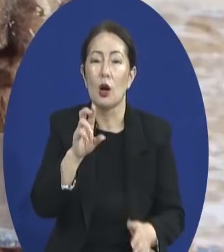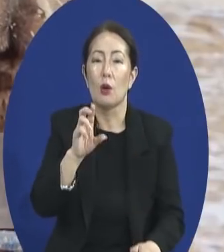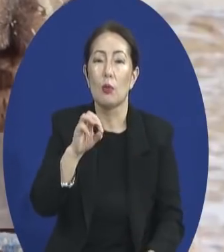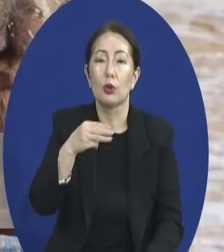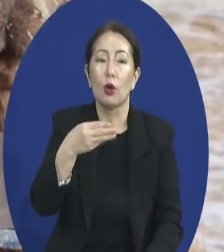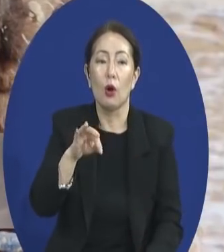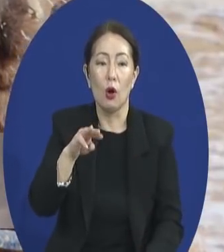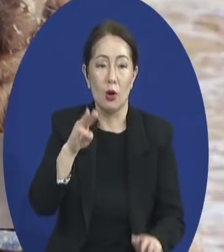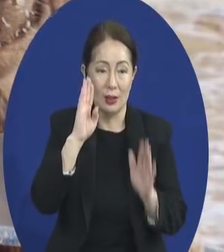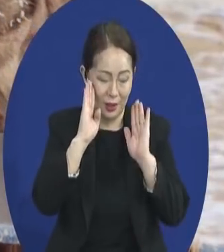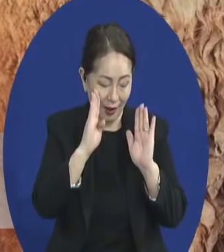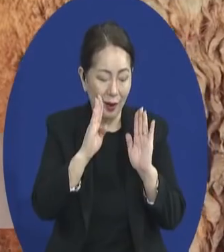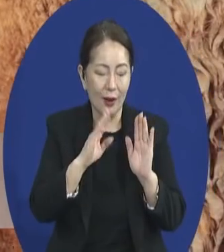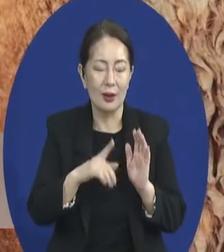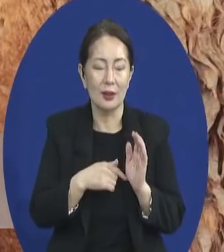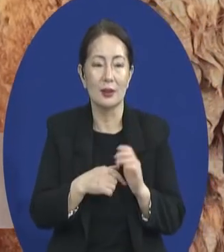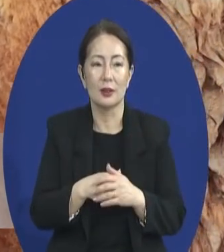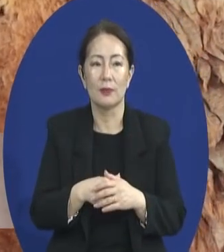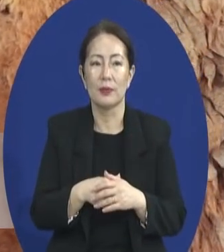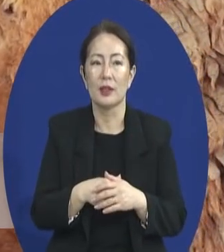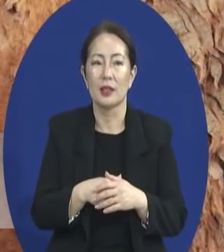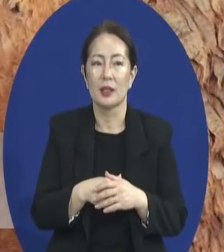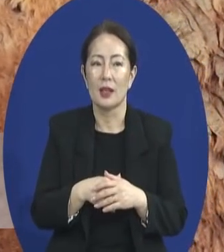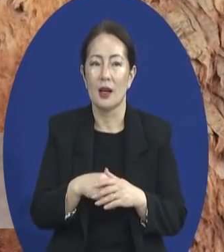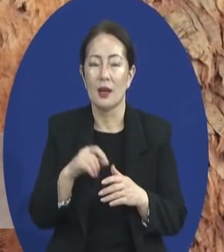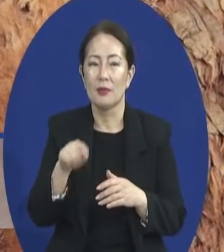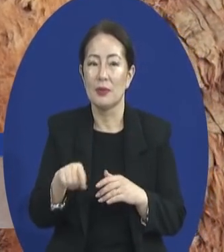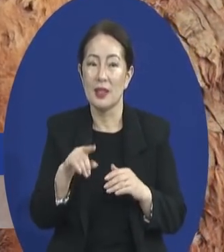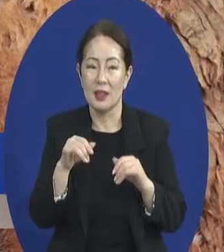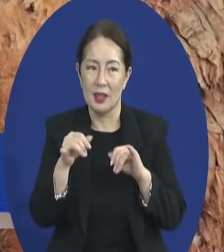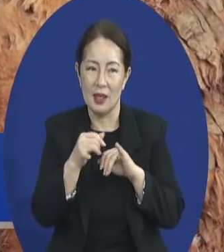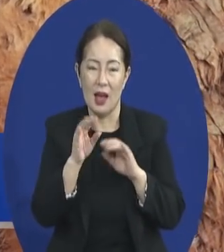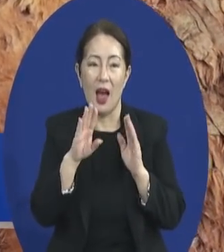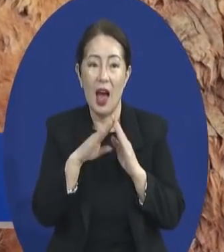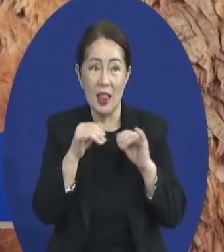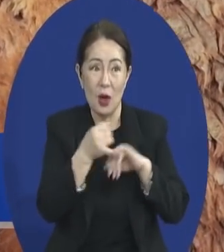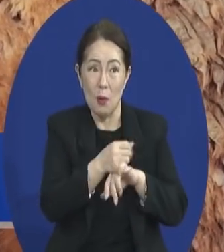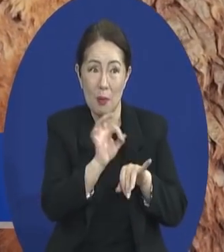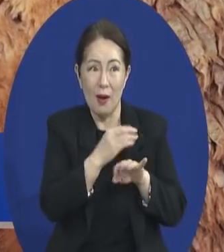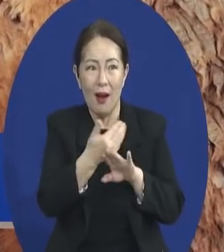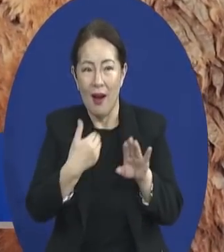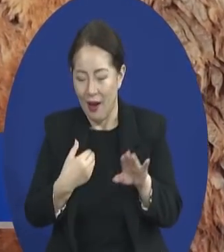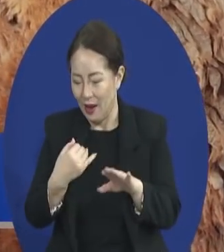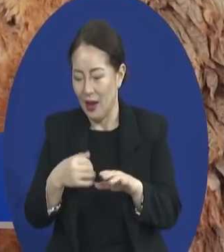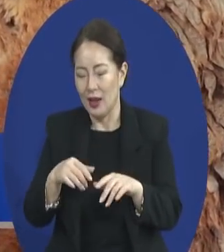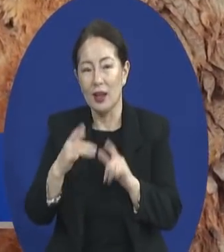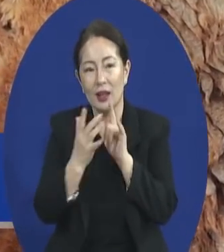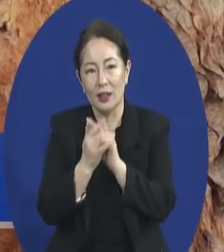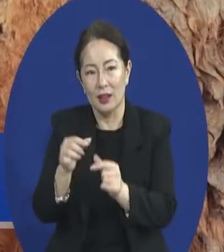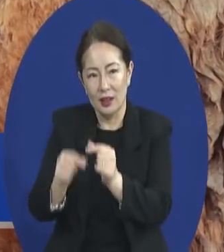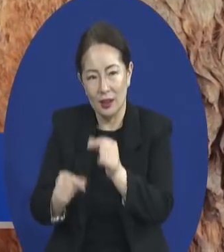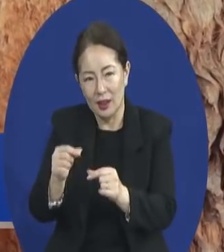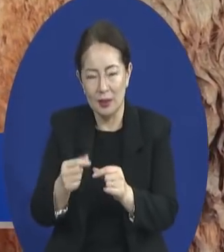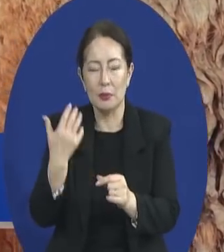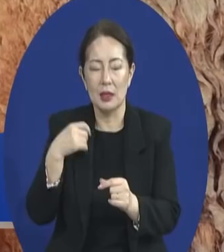жаахан анхаарах шаардлагатай л да. Яг гэр айлын бэр болоо гэж та анх ингэн сааж исэн. Тэгээ одоо манах чи айл болоод 15-6